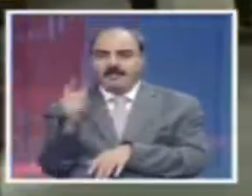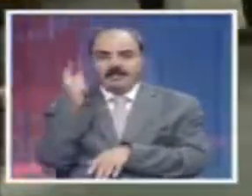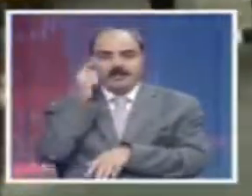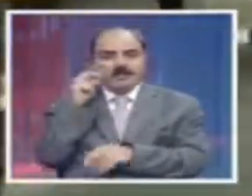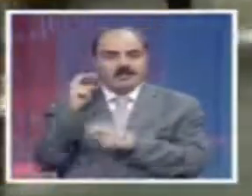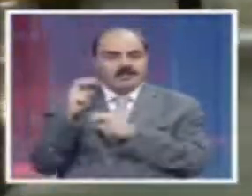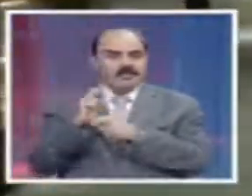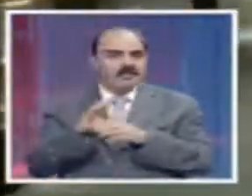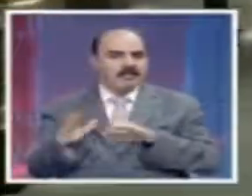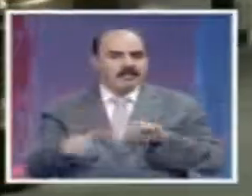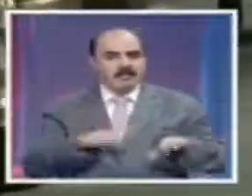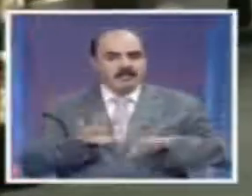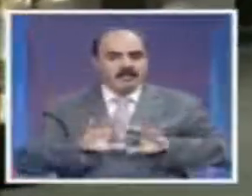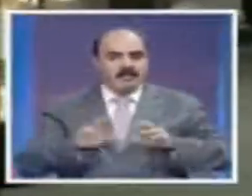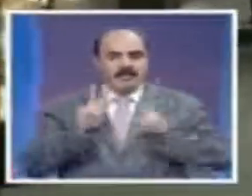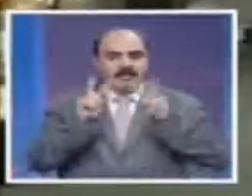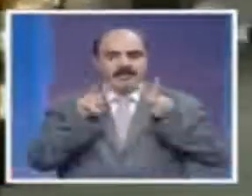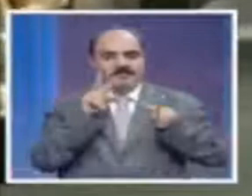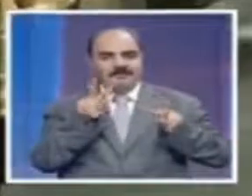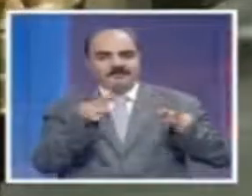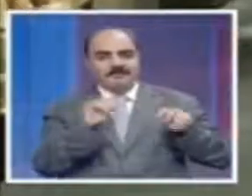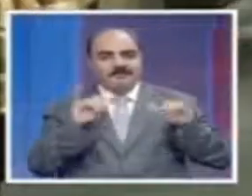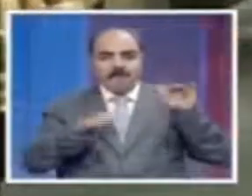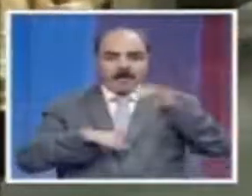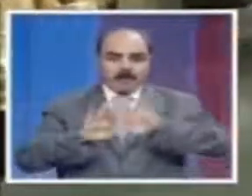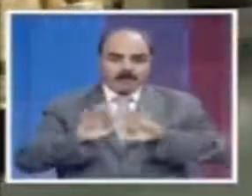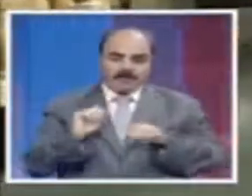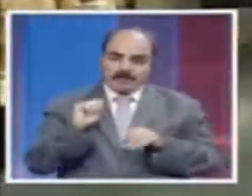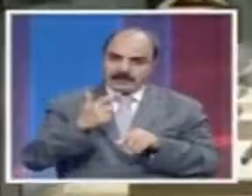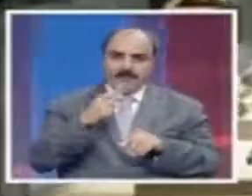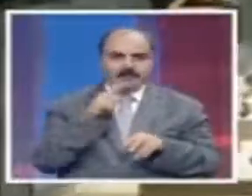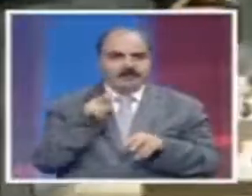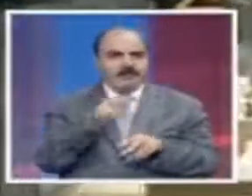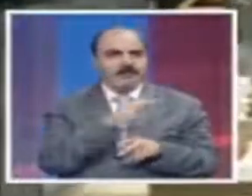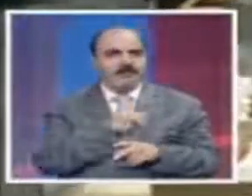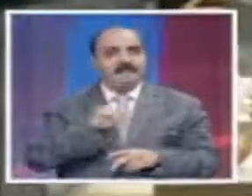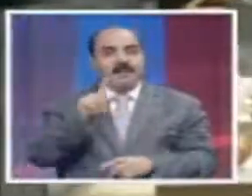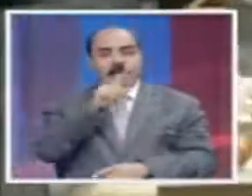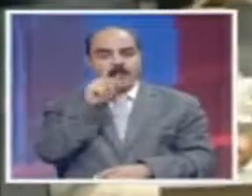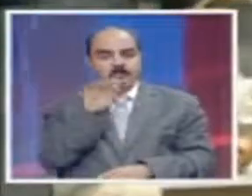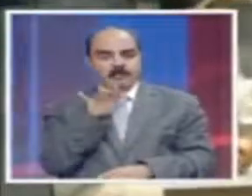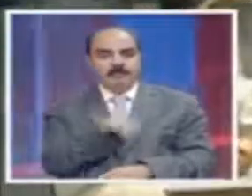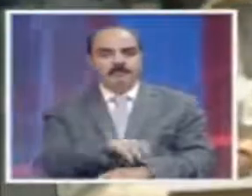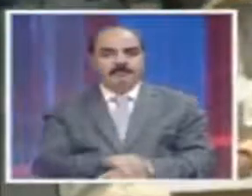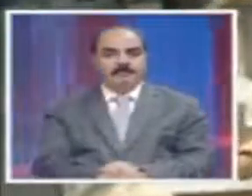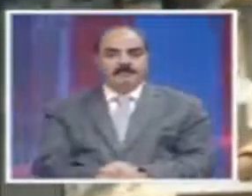لجذب عدد أكبر من السائحين الوافدين لمصر من مختلف جنسيات العالم.